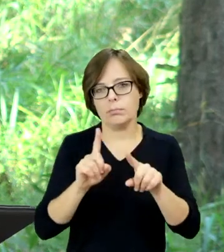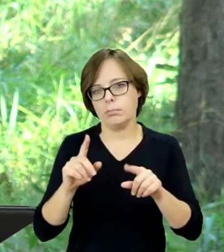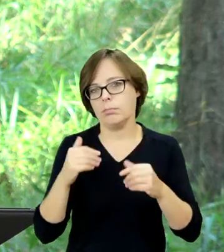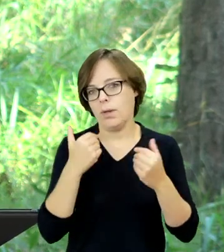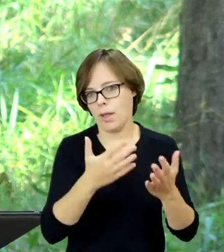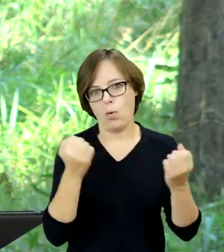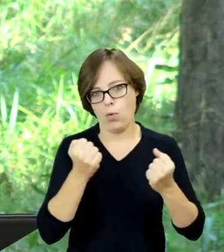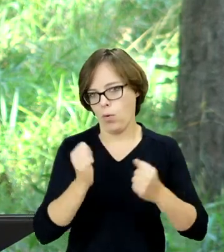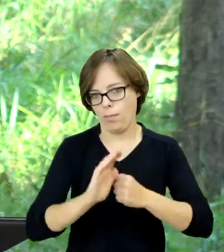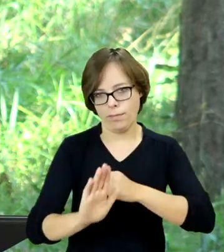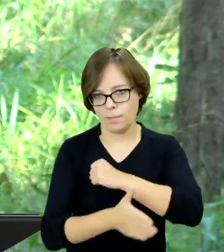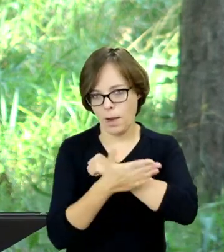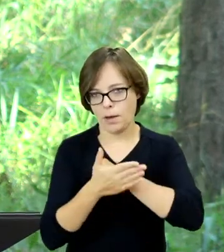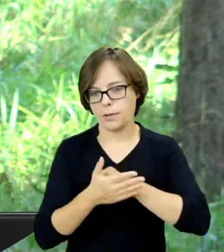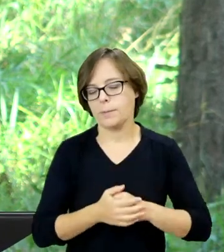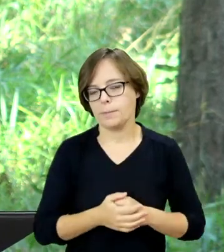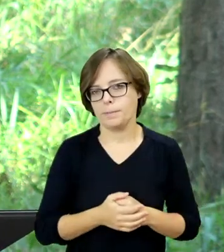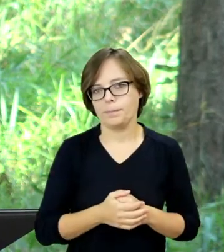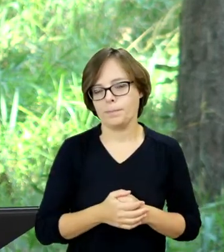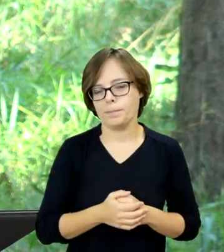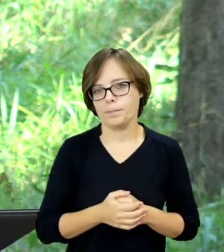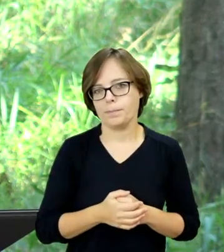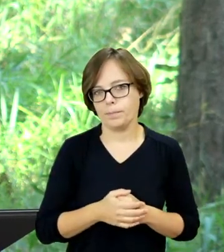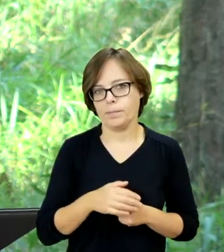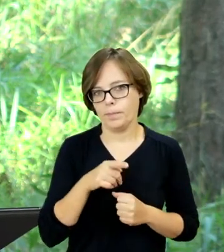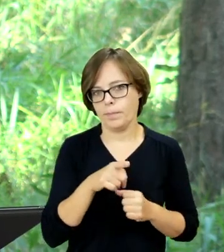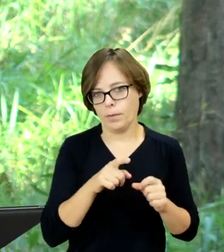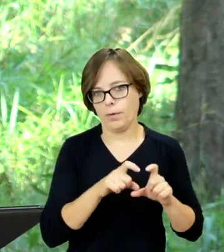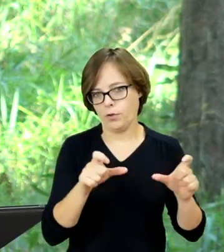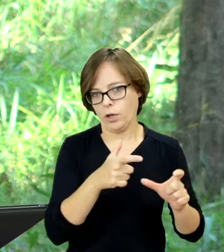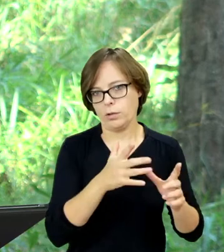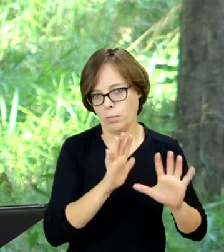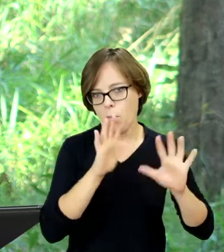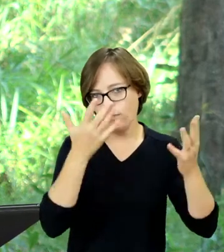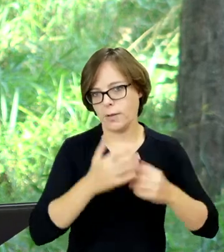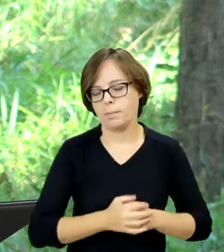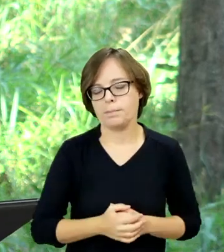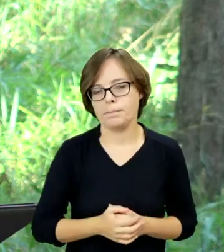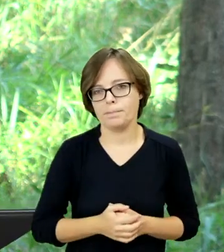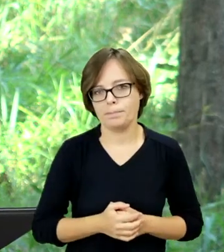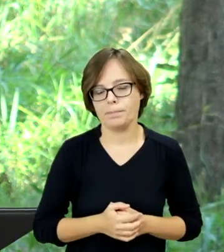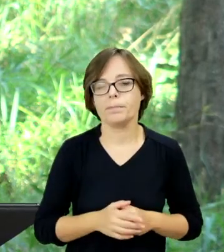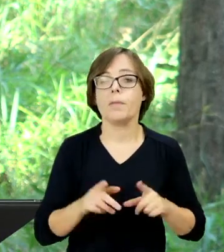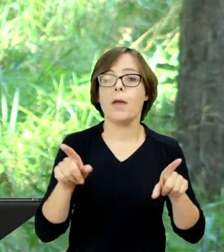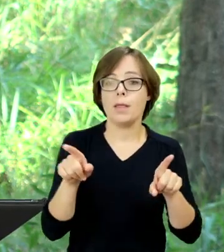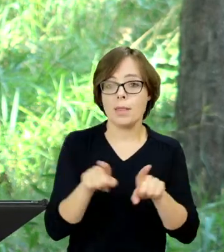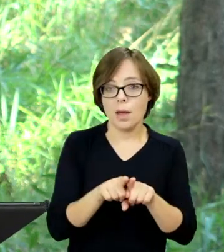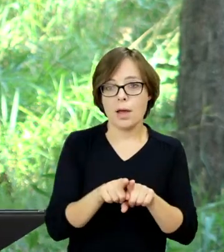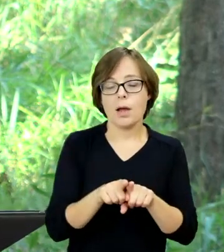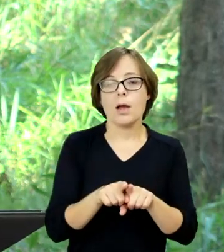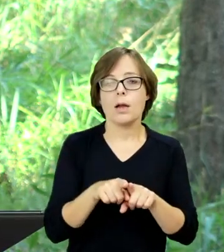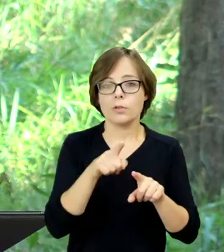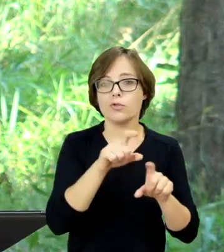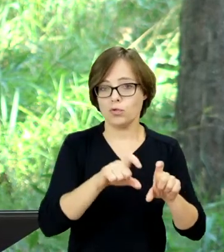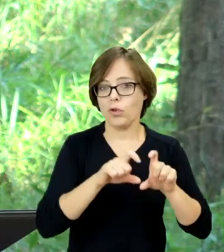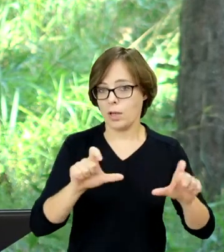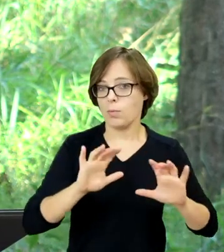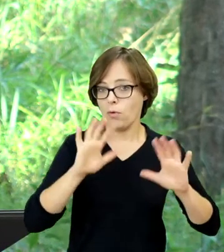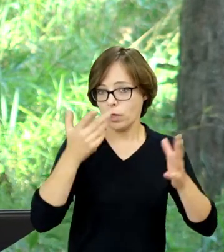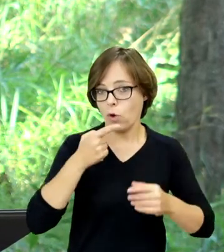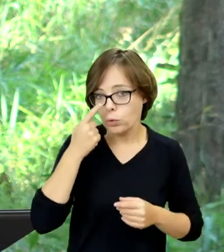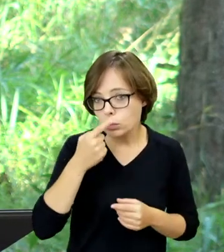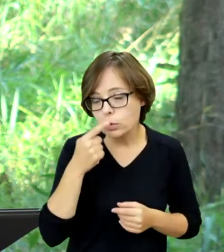ogromnie mężczyzn w tej walce. Mamy też z czasu insurekcji kościuszkowskiej